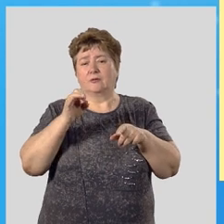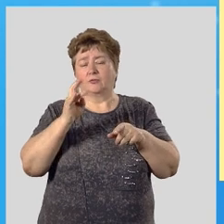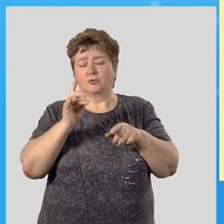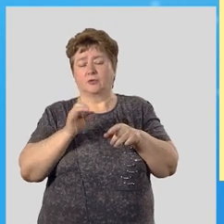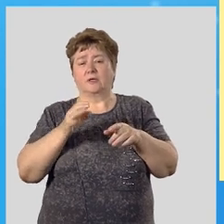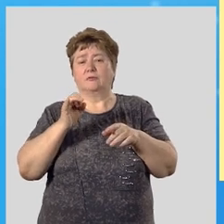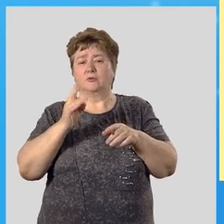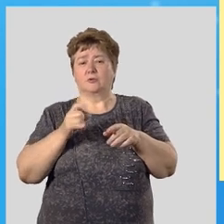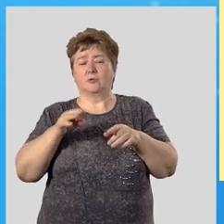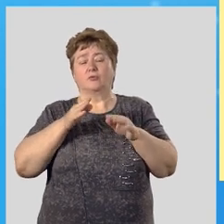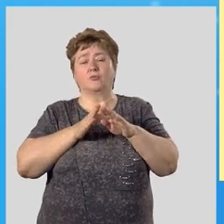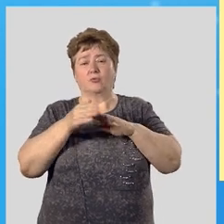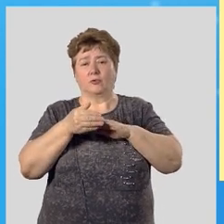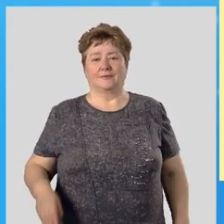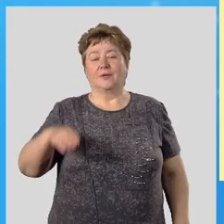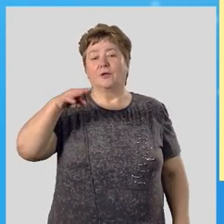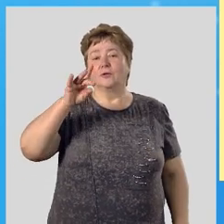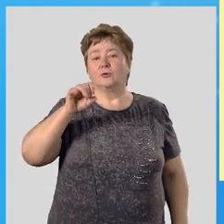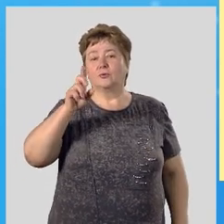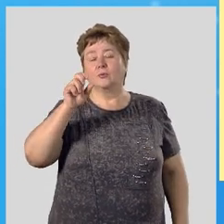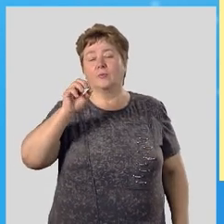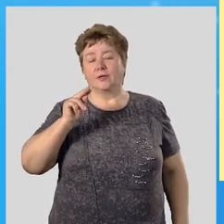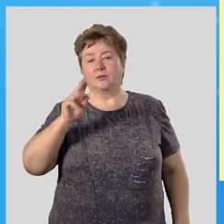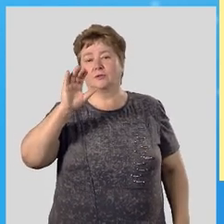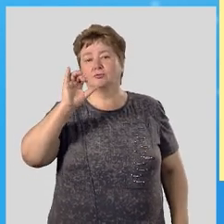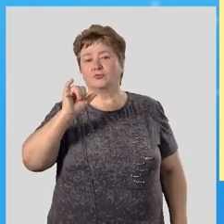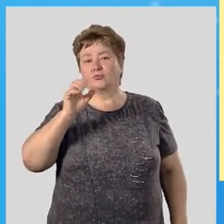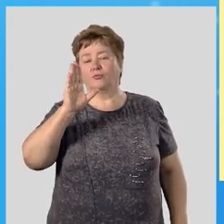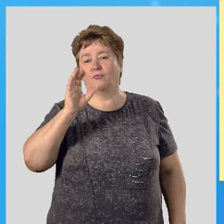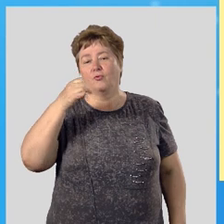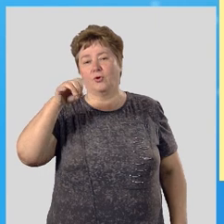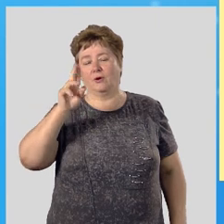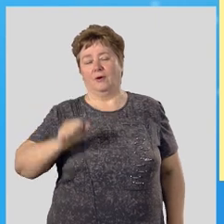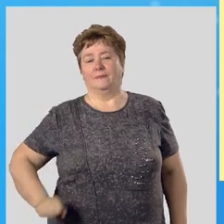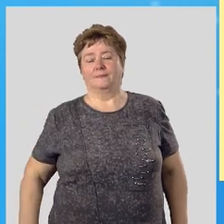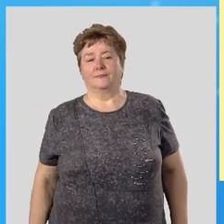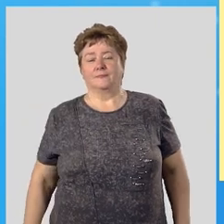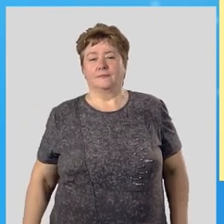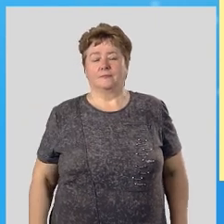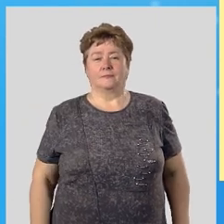как инфузория туфелька, трубач, сувойка.